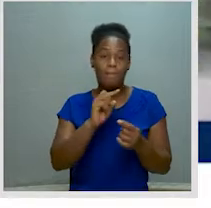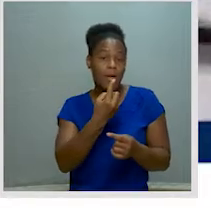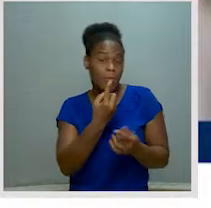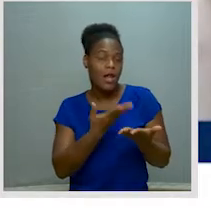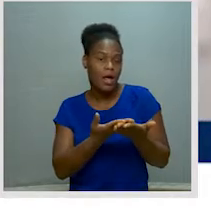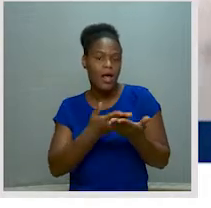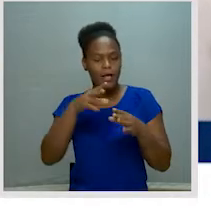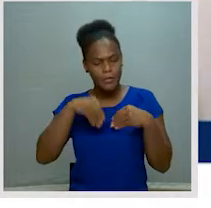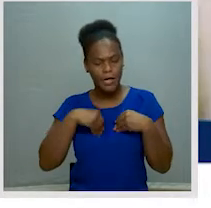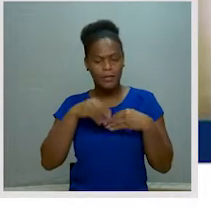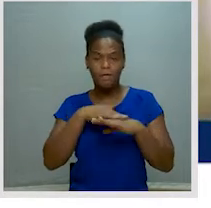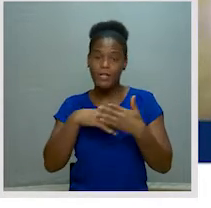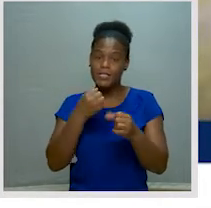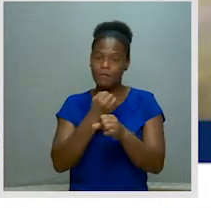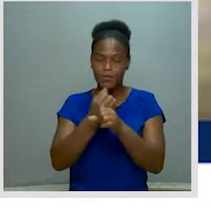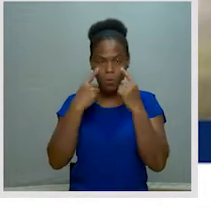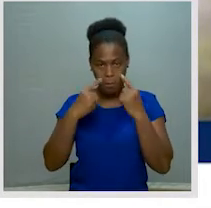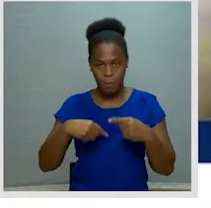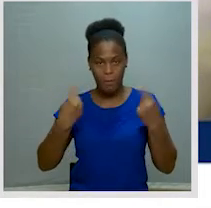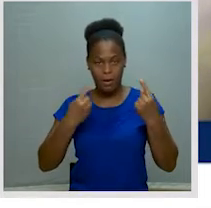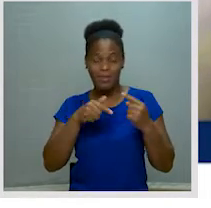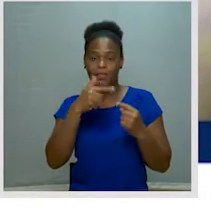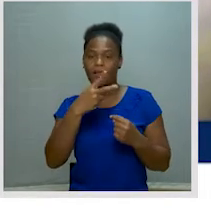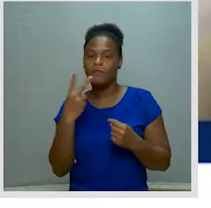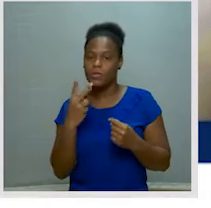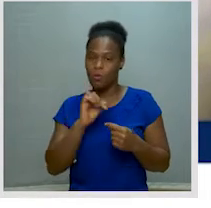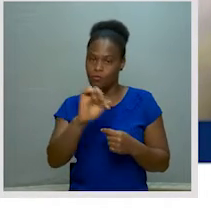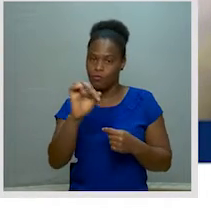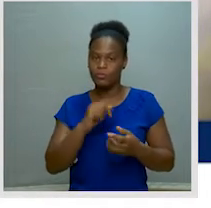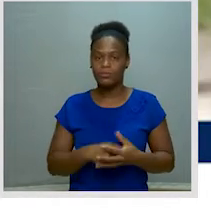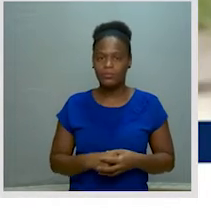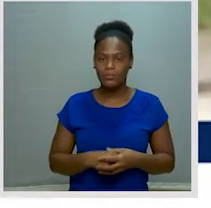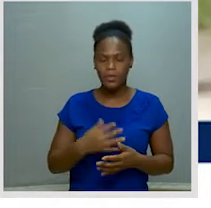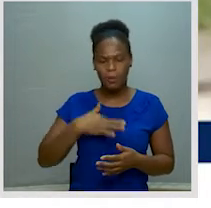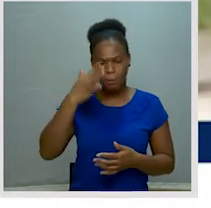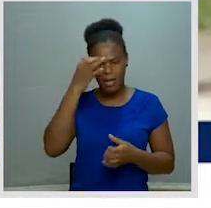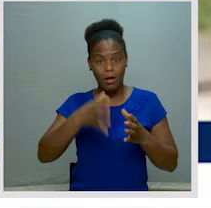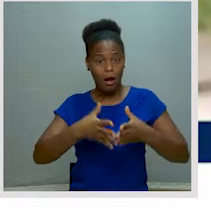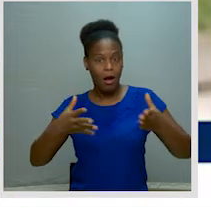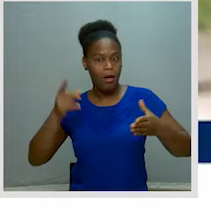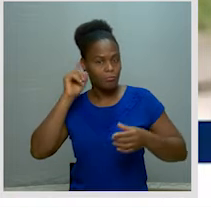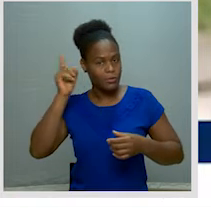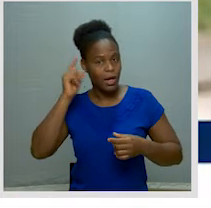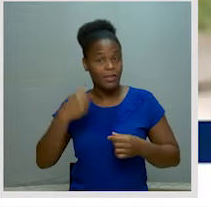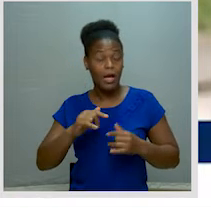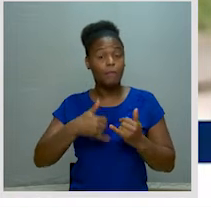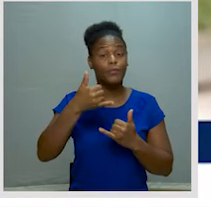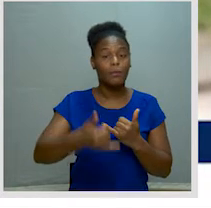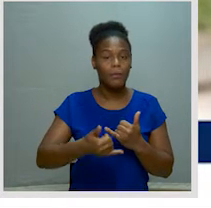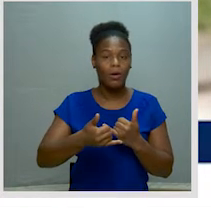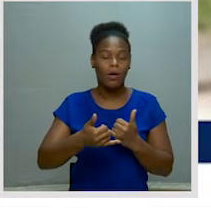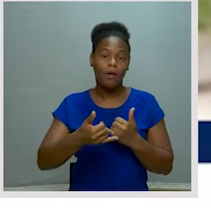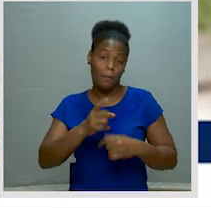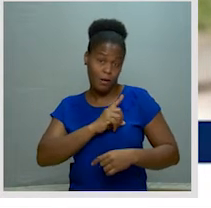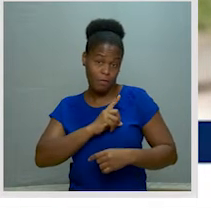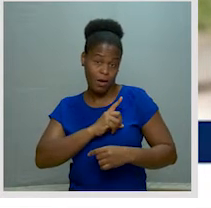le premier et a accepté de faire du service public sur sa télévision. Je pense que c'est hyper important que souvent